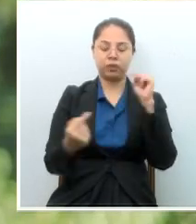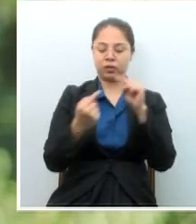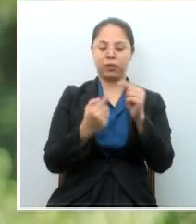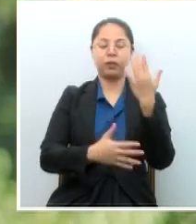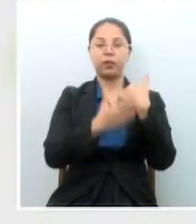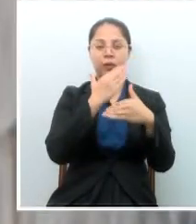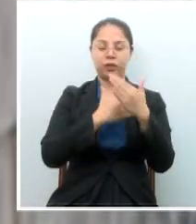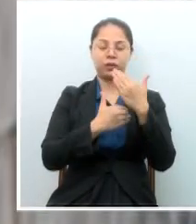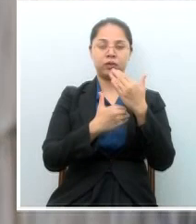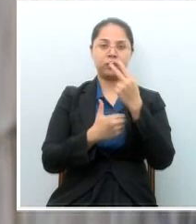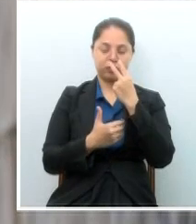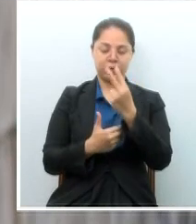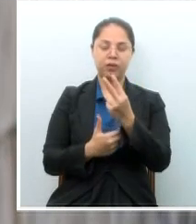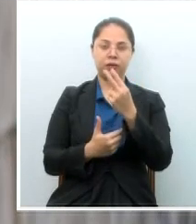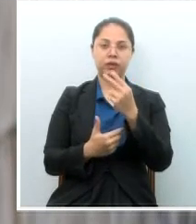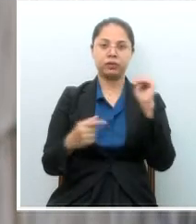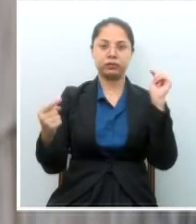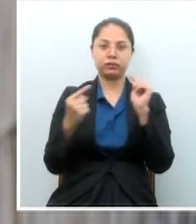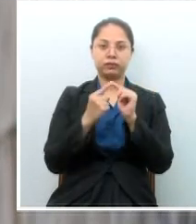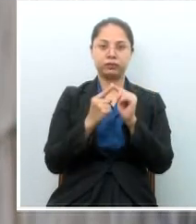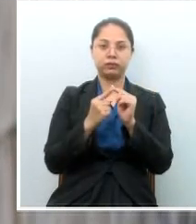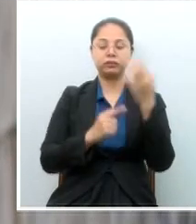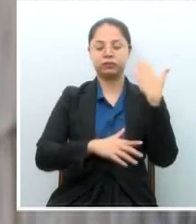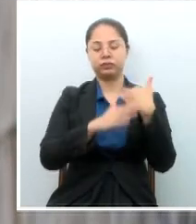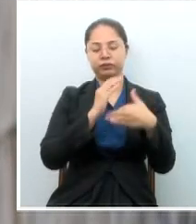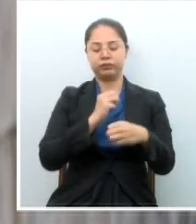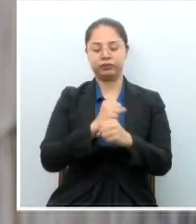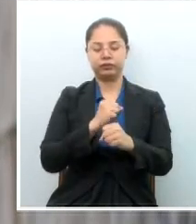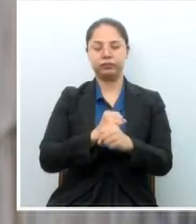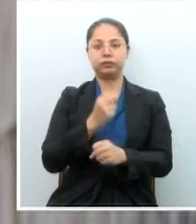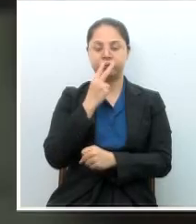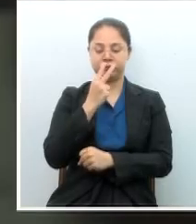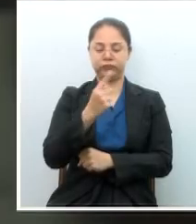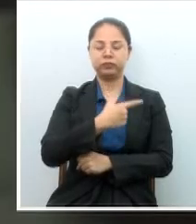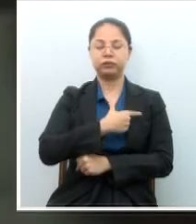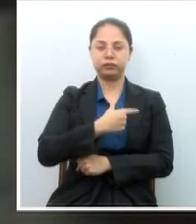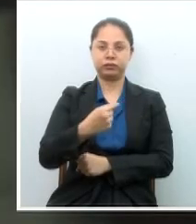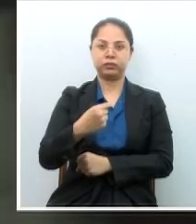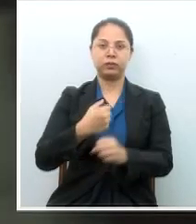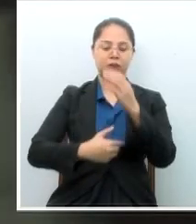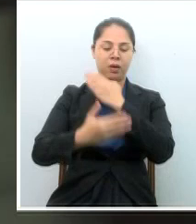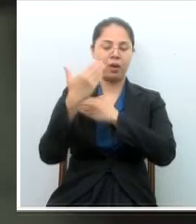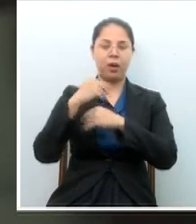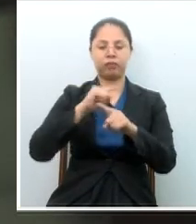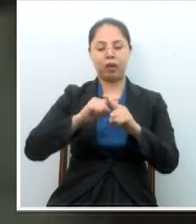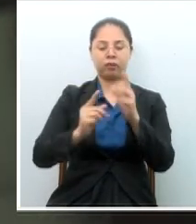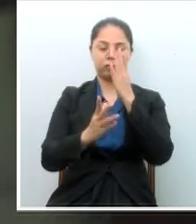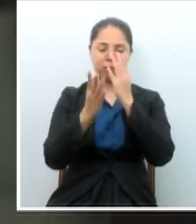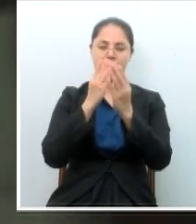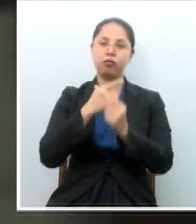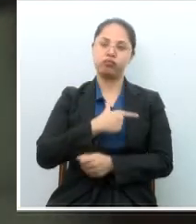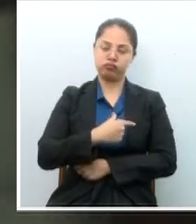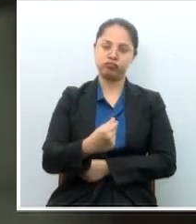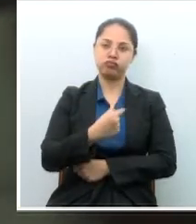ประวัติศาสตร์มากขึ้นครับ หนูชอบเรียนวิชาประวัติศาสตร์มากเลยค่ะเพราะว่าได้เรียนรู้เรื่องกับประวัติศาสตร์ค่ะเป็นวิชาที่หนูช